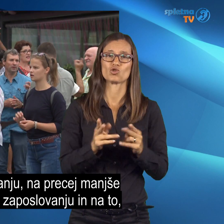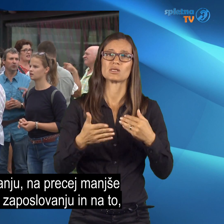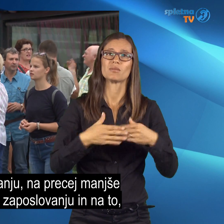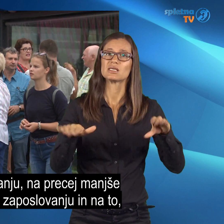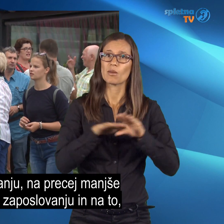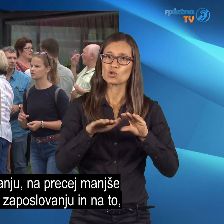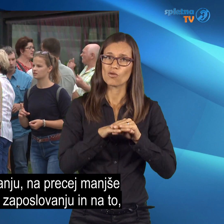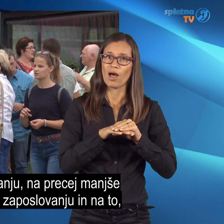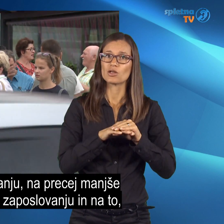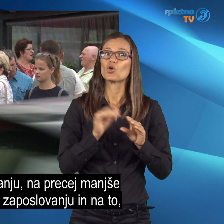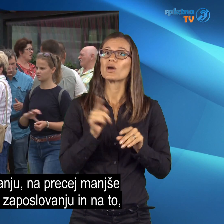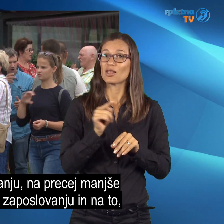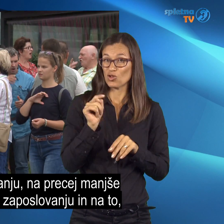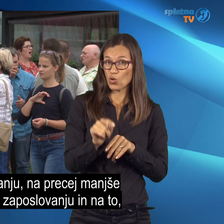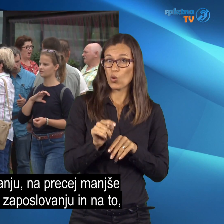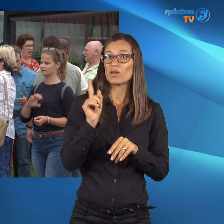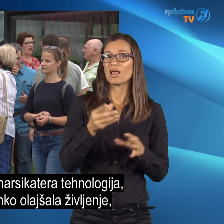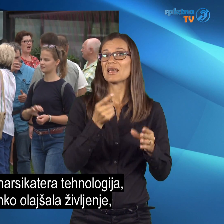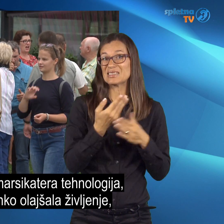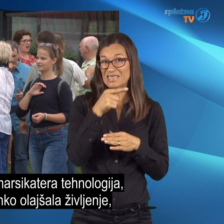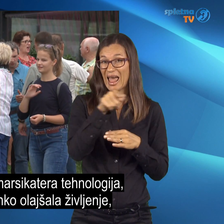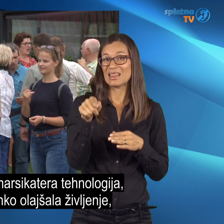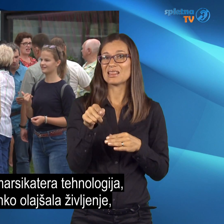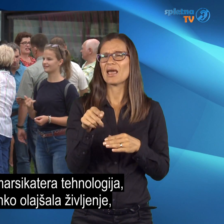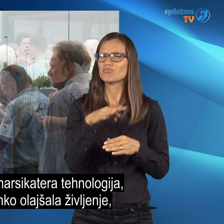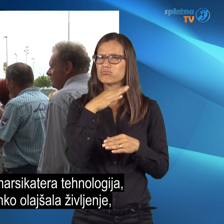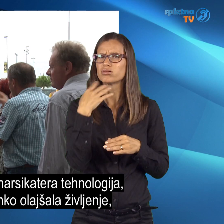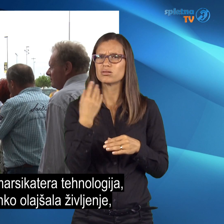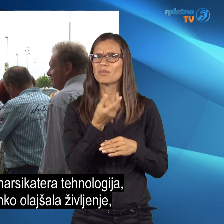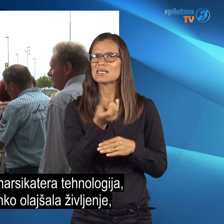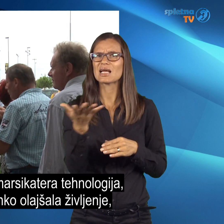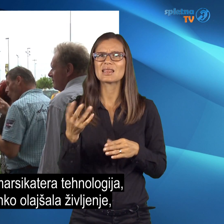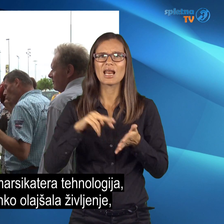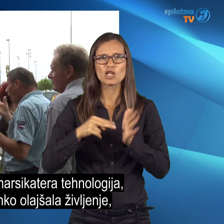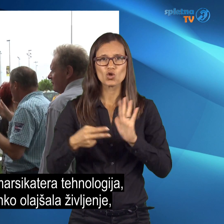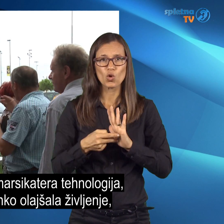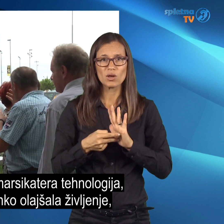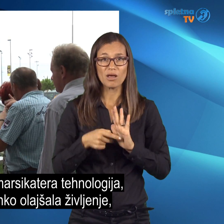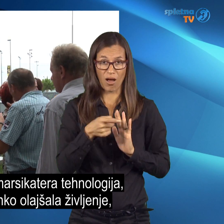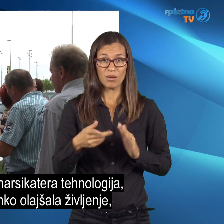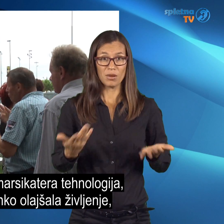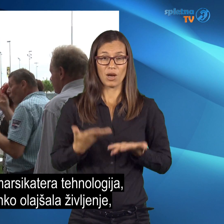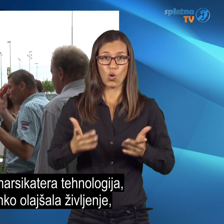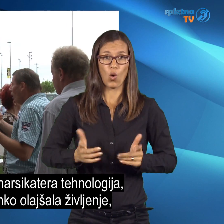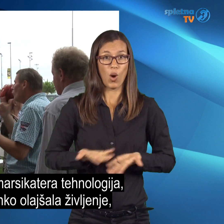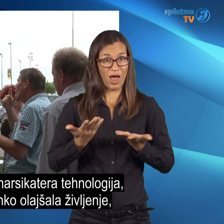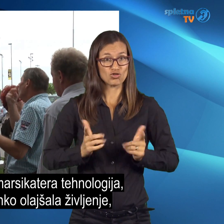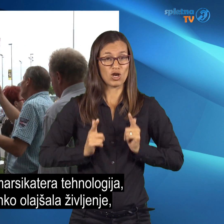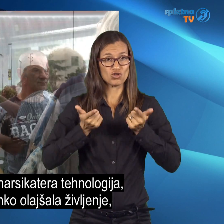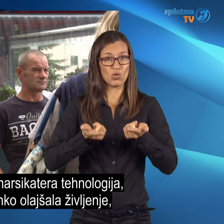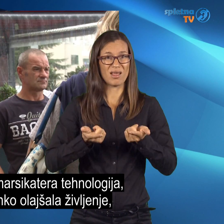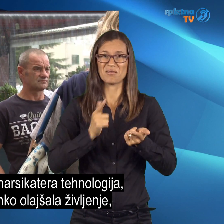manjše možnosti pri zaposlovanju in na to, da je zanje marsikatera tehnologija, ki bi jim lahko olajšala